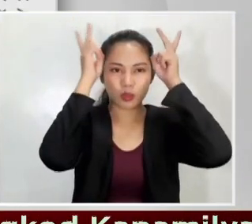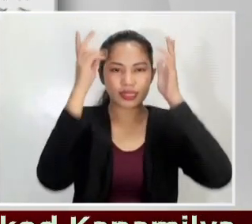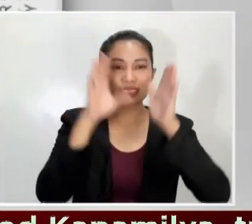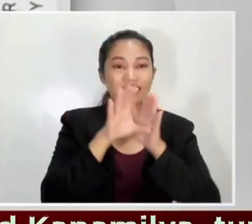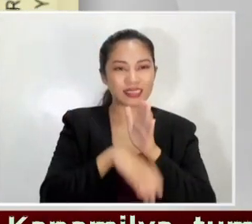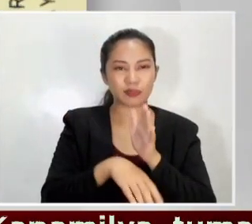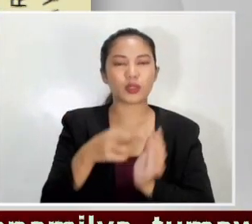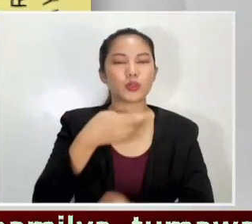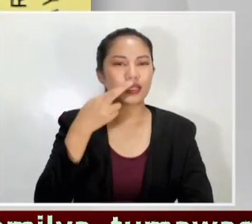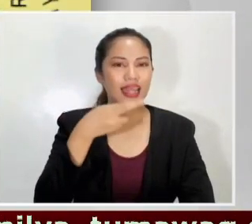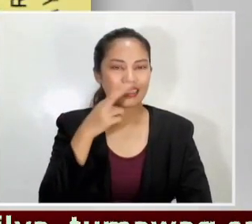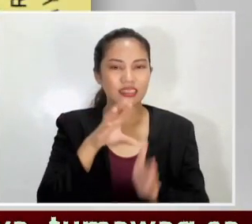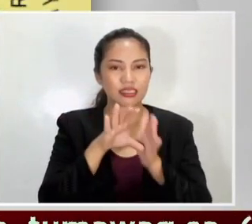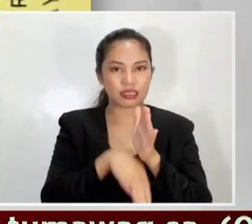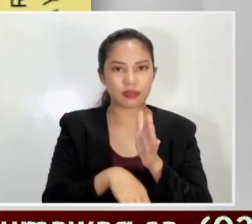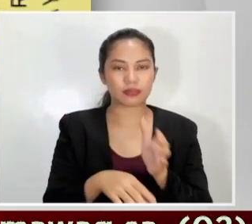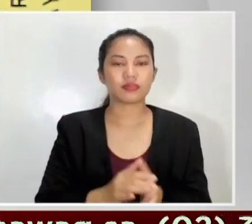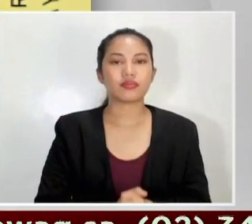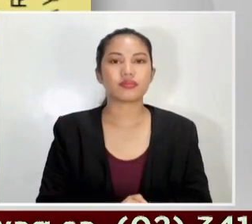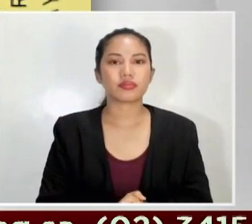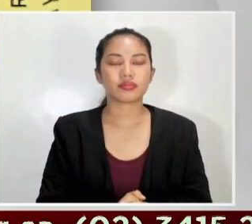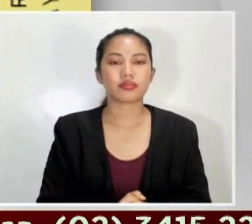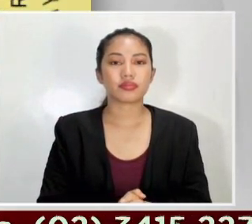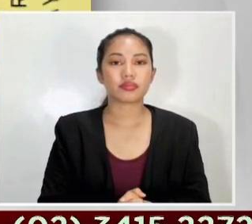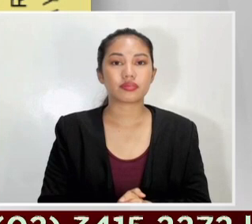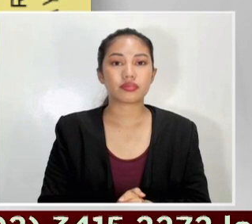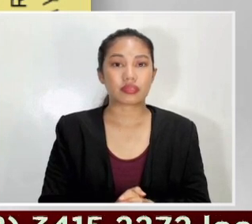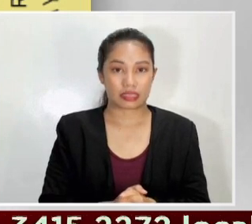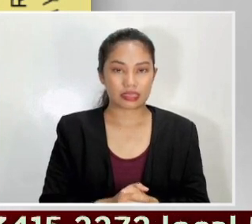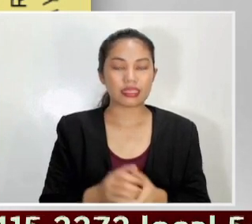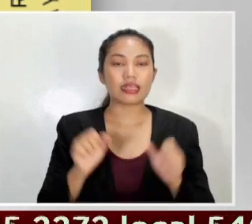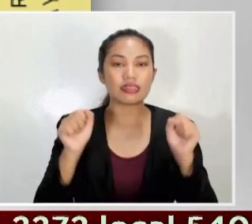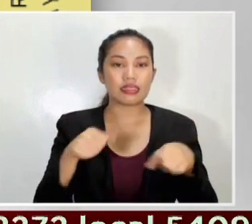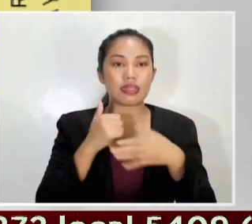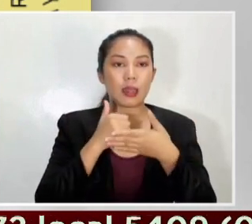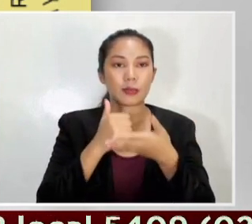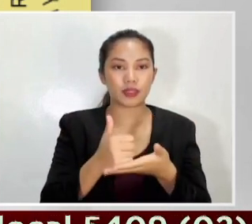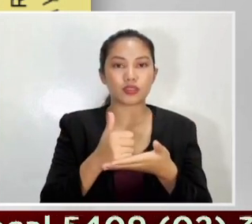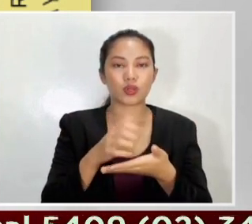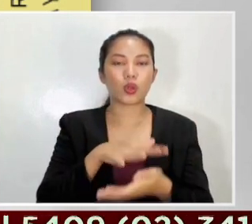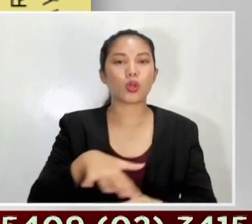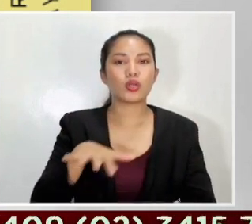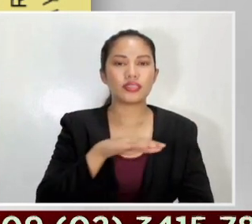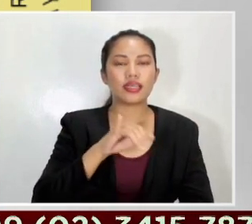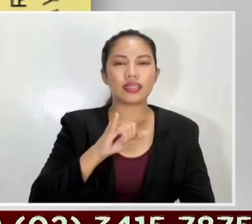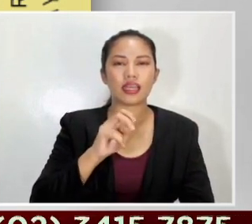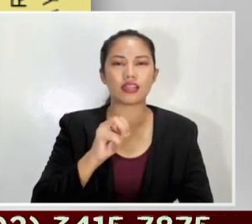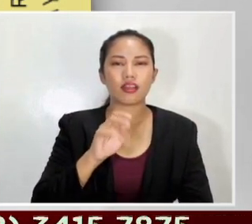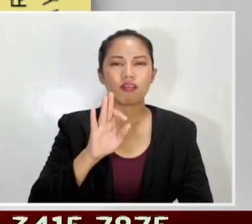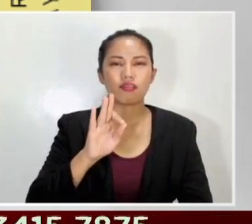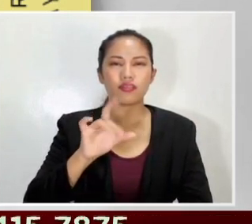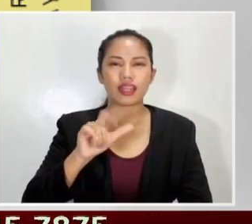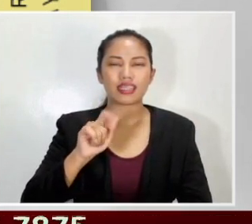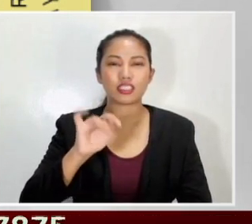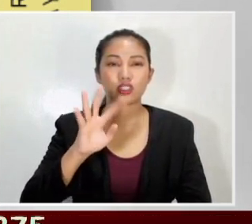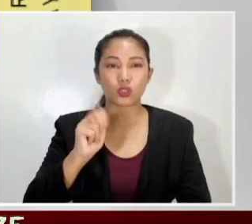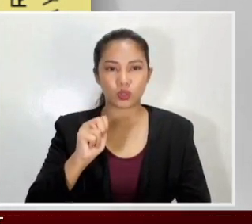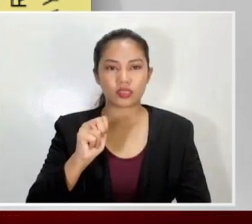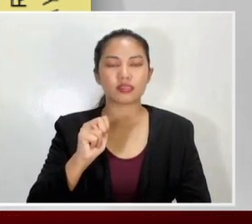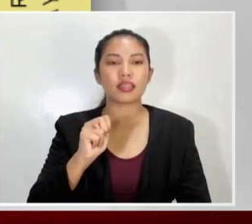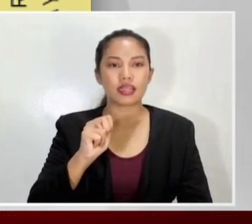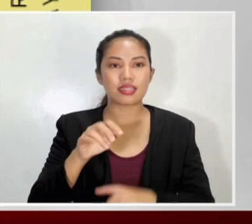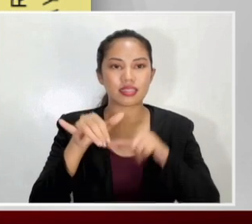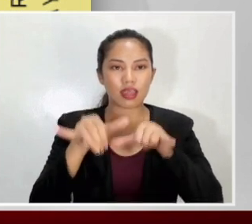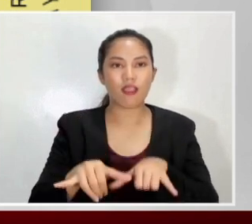sa presyo ng pagkain ay nakatulong para panatiliin ang overall inflation ng Pilipinas sa 4.5%.